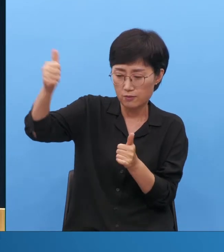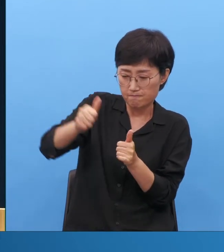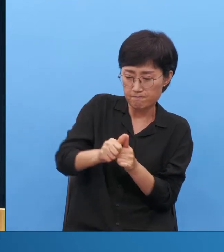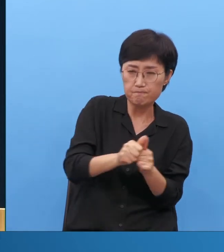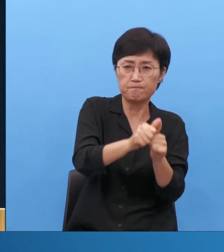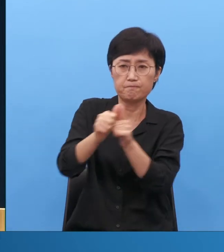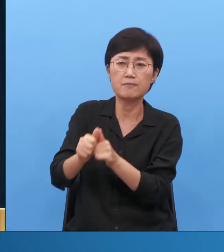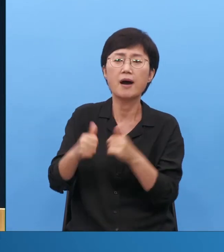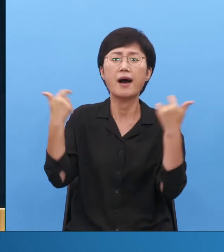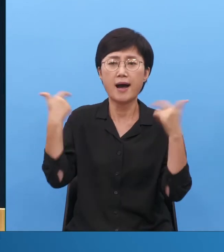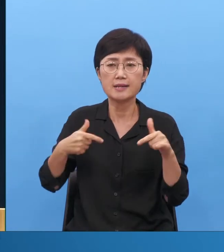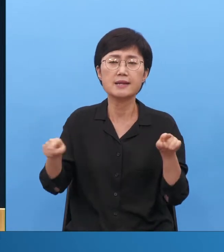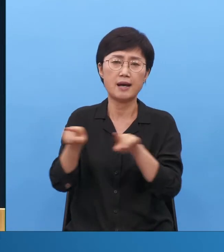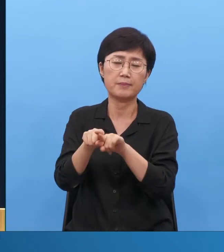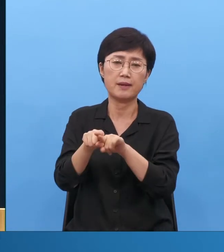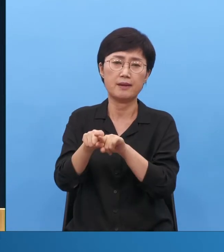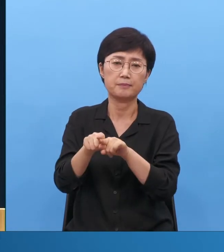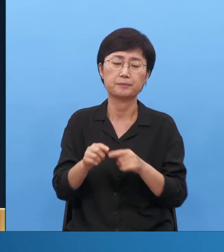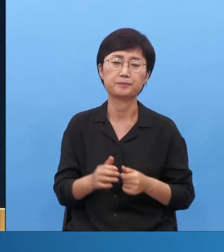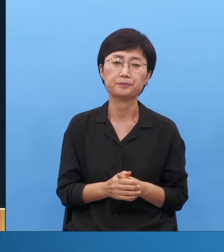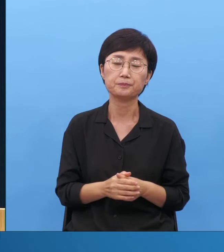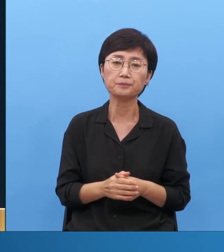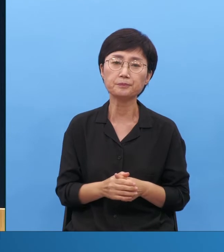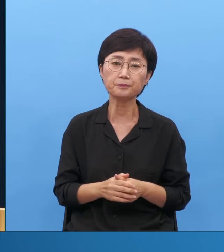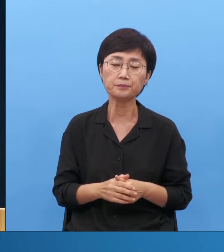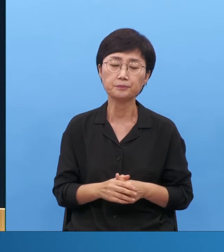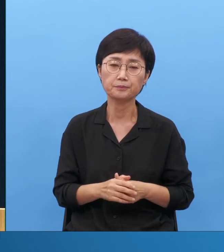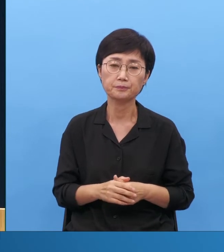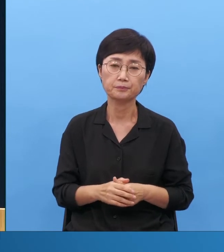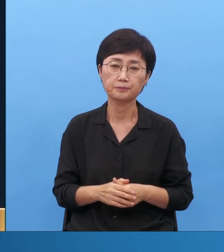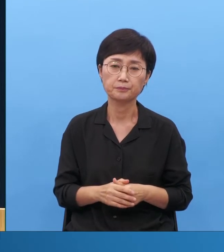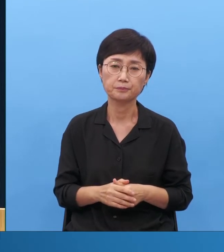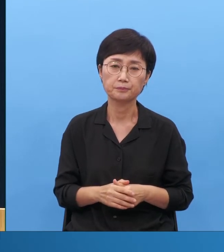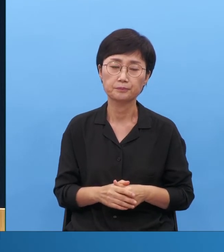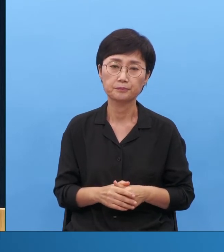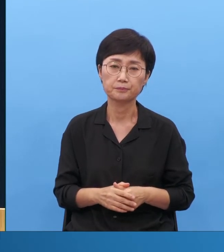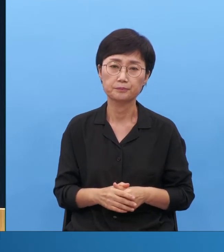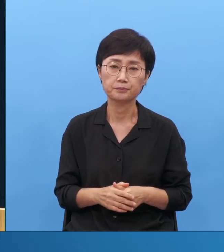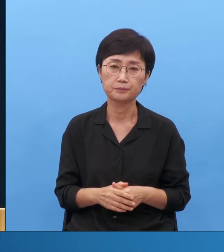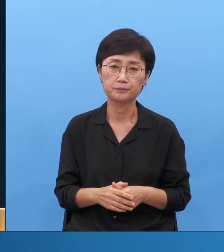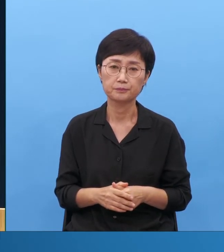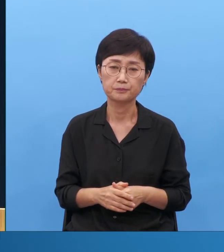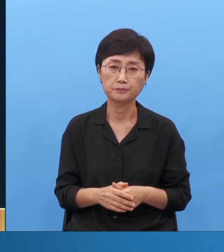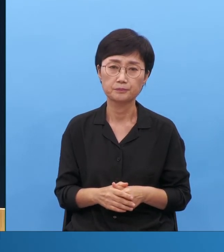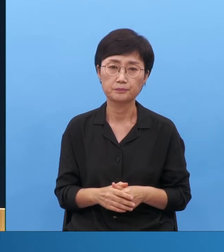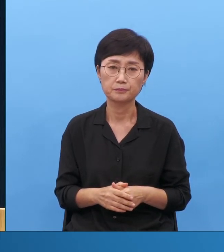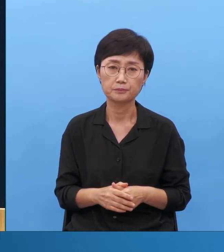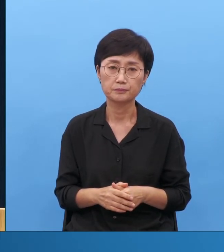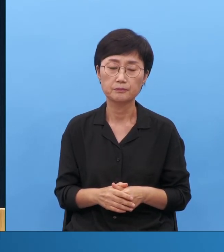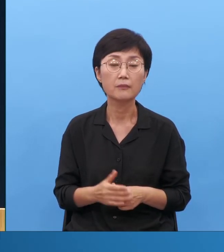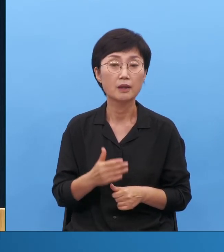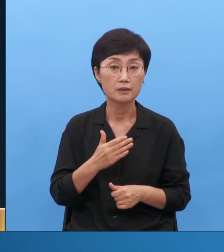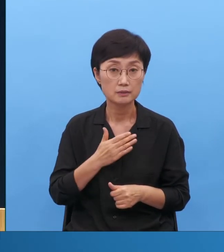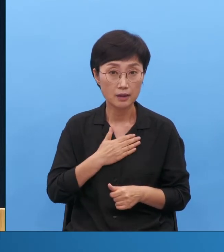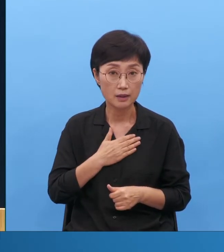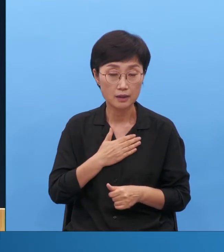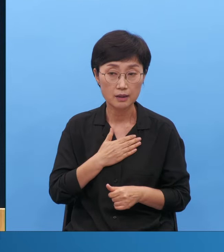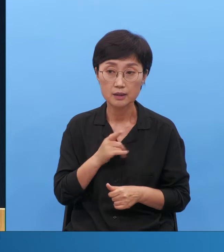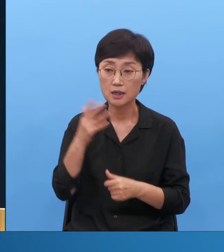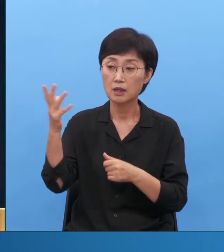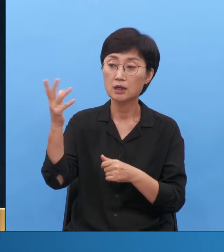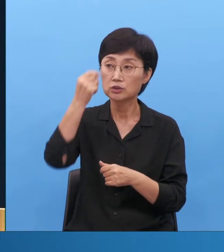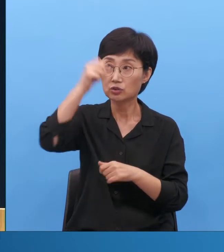of an earthly power or strength, we could go out into the world. We come here to receive the power of the Holy Spirit. 저는 이 사실을 믿습니다.